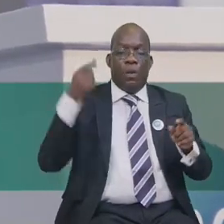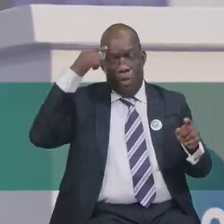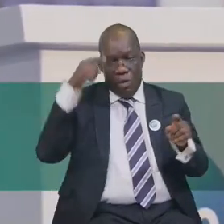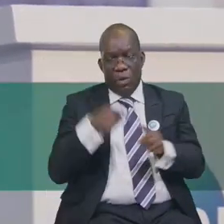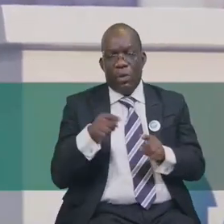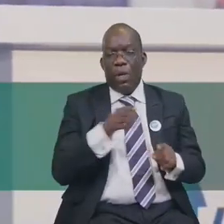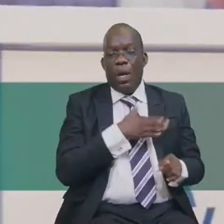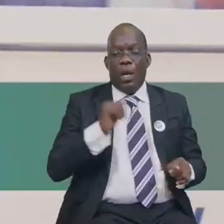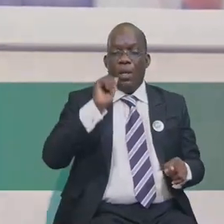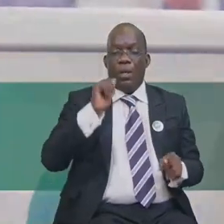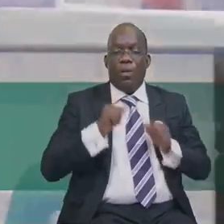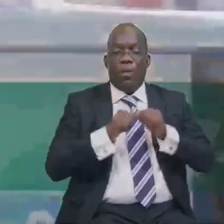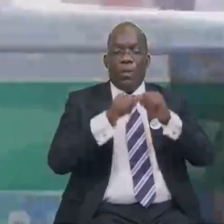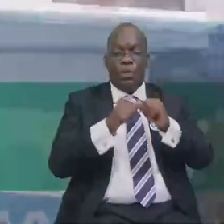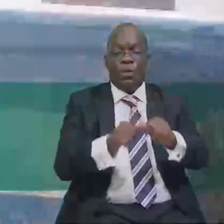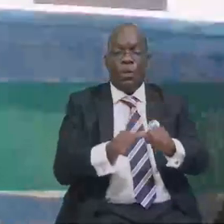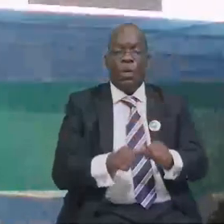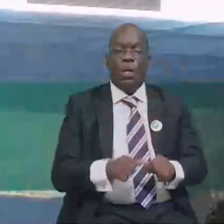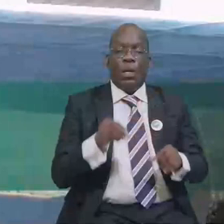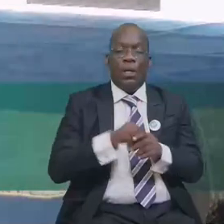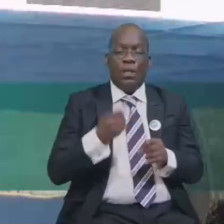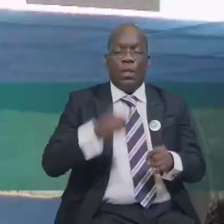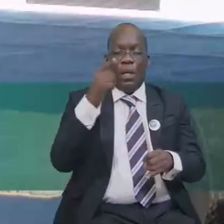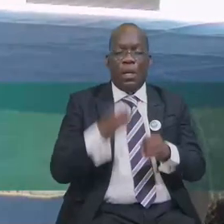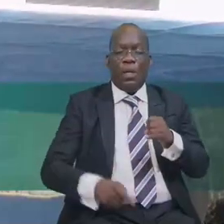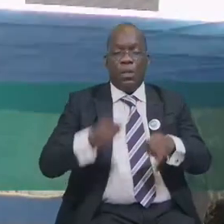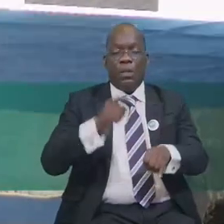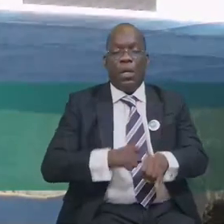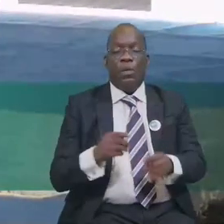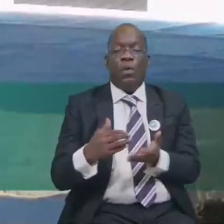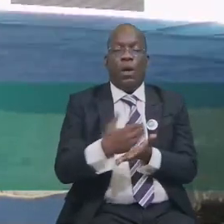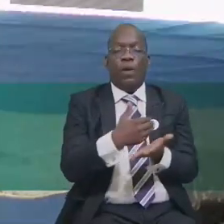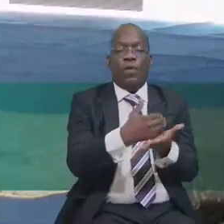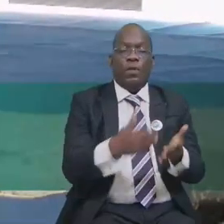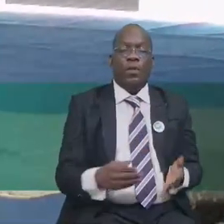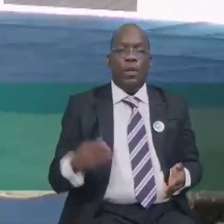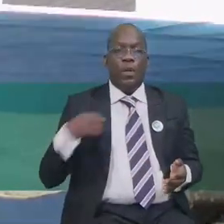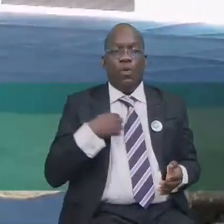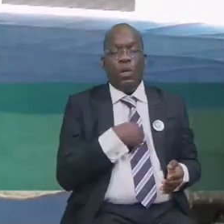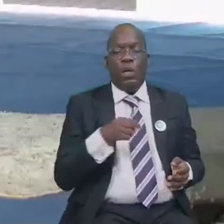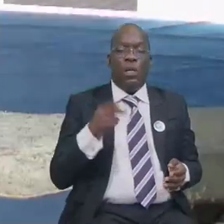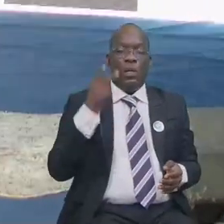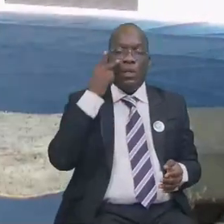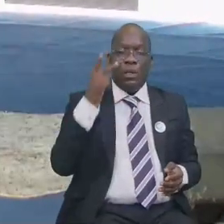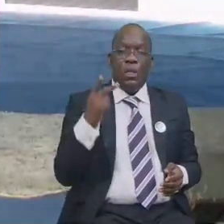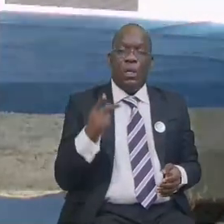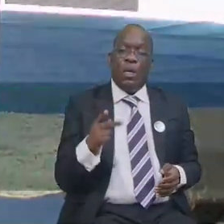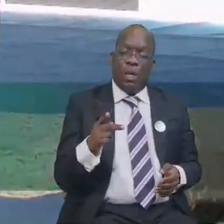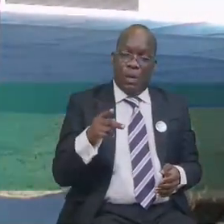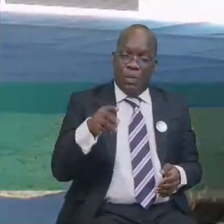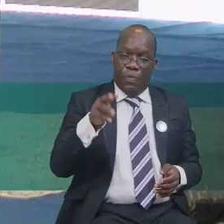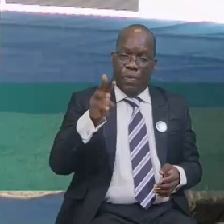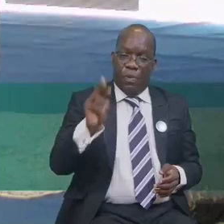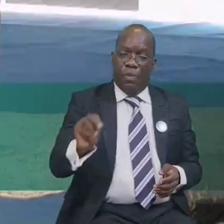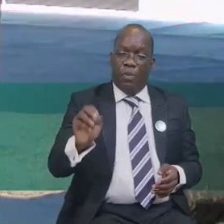la moisson de la fin des temps. Voyons Matthieu chapitre 24. Je vous lis